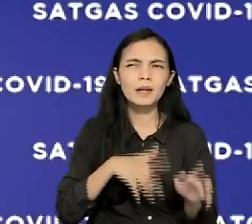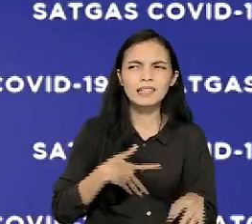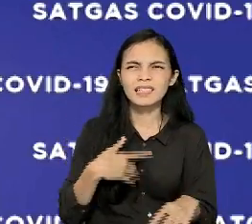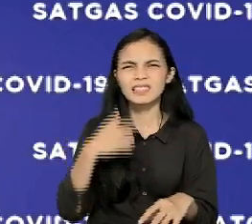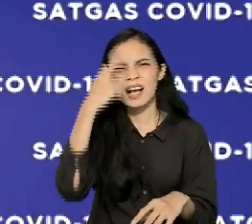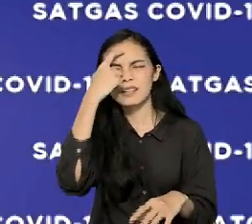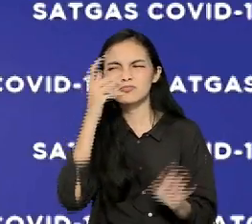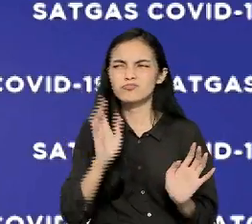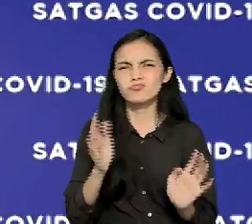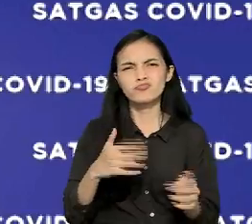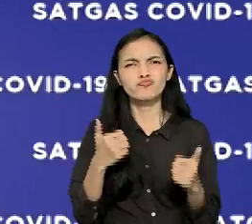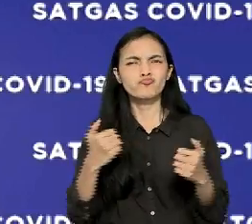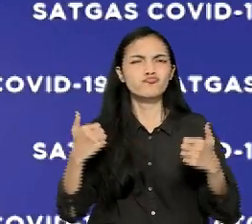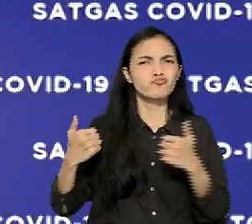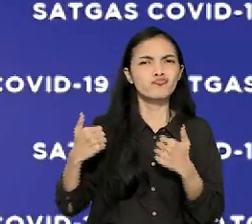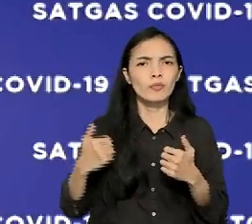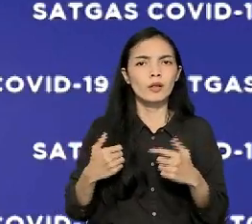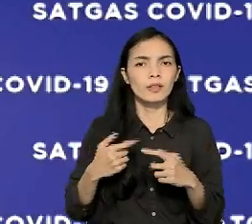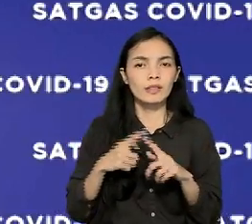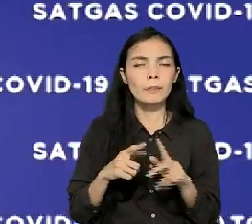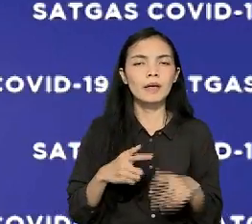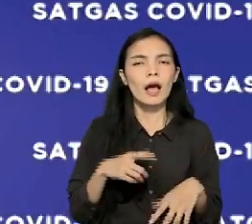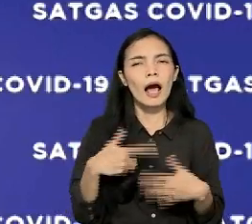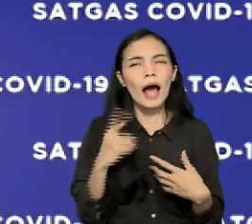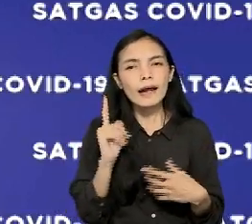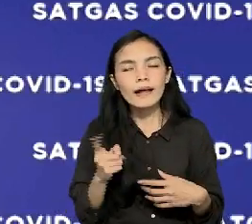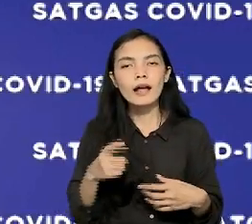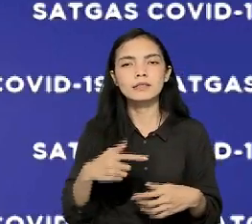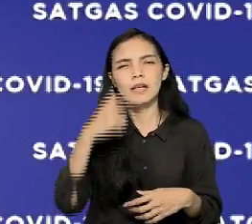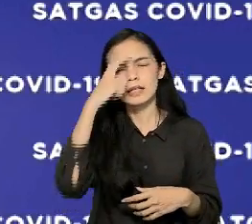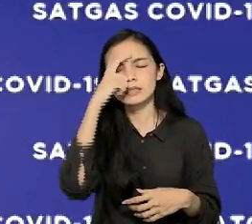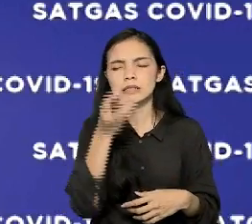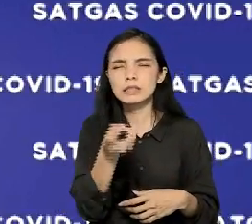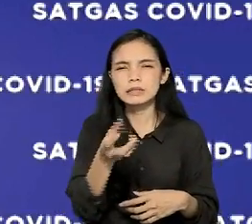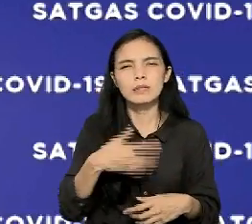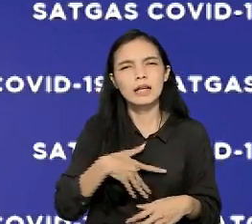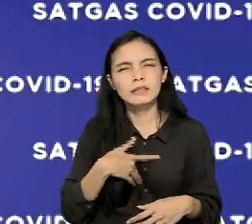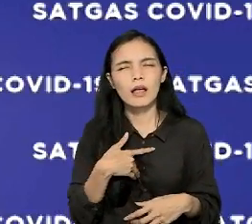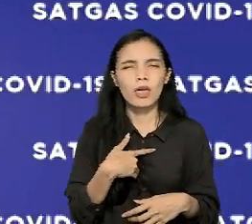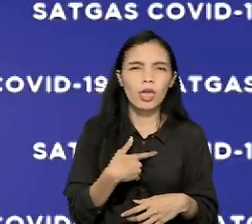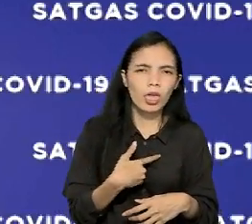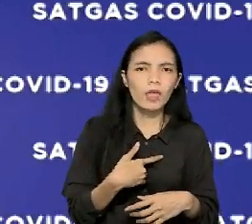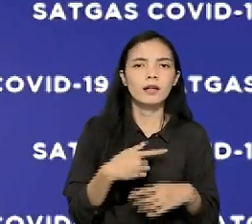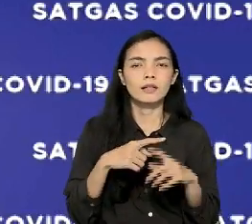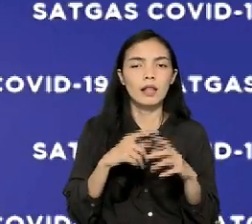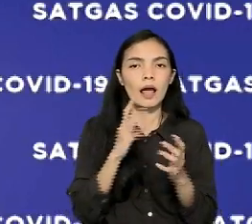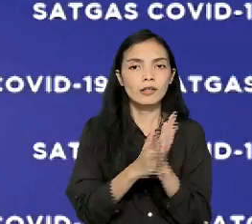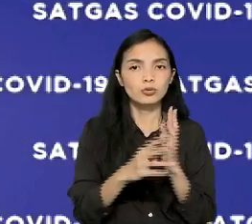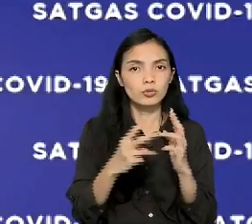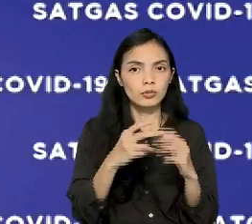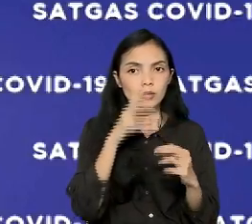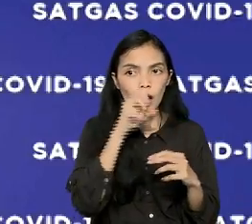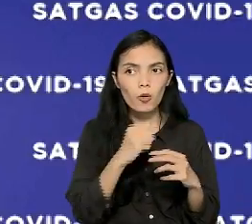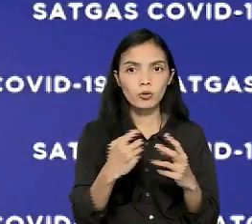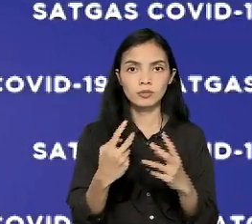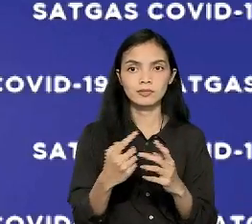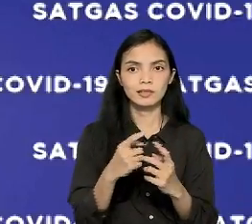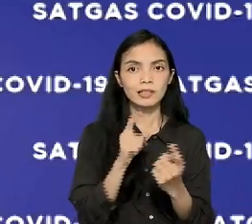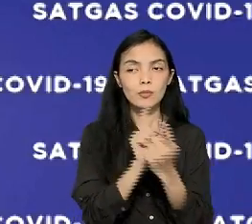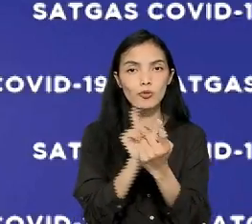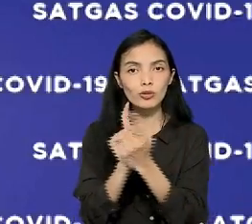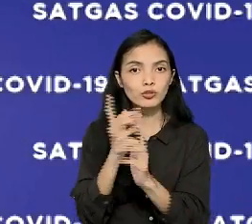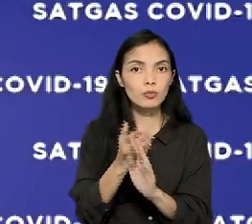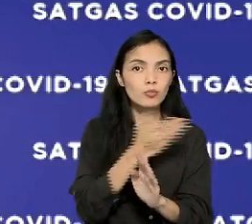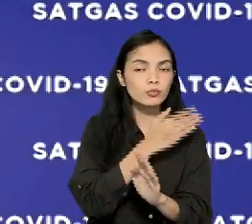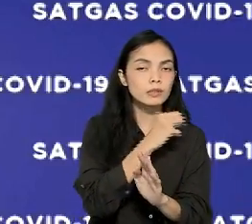ringan dan akan segera di-tracing dan ditangani dengan segera. Melihat tren perkembangan kasus Omikron